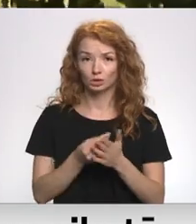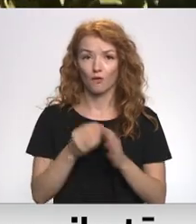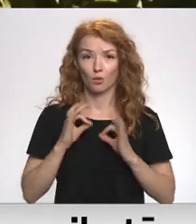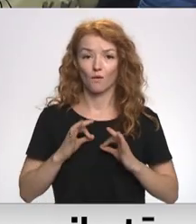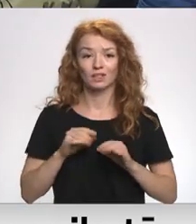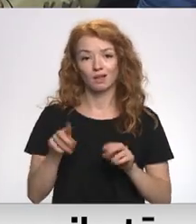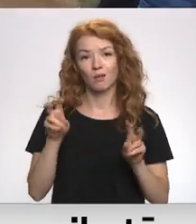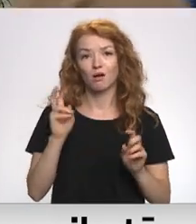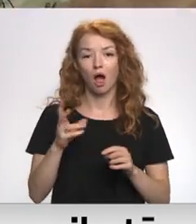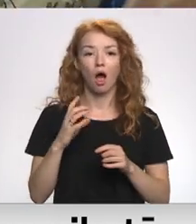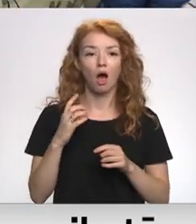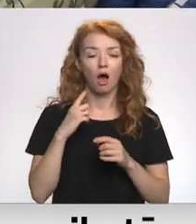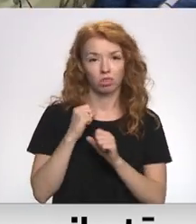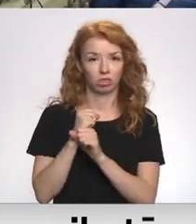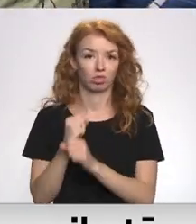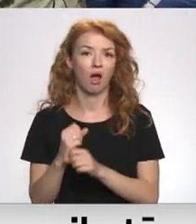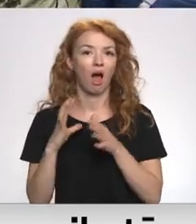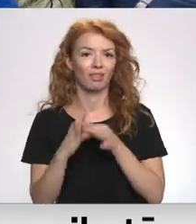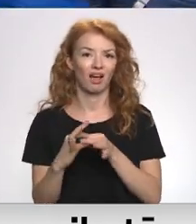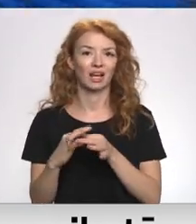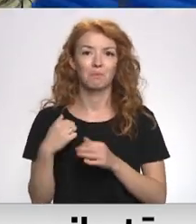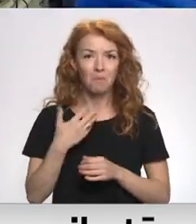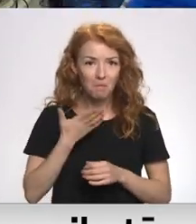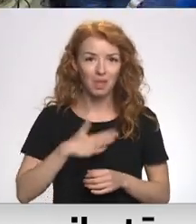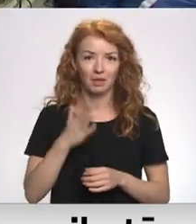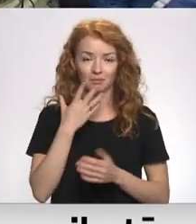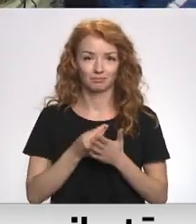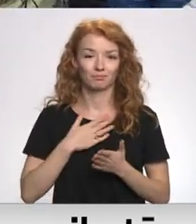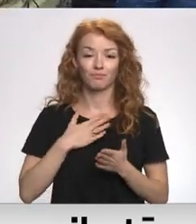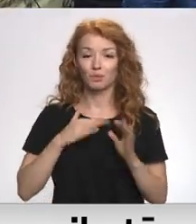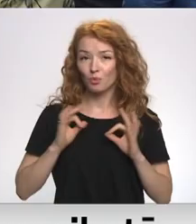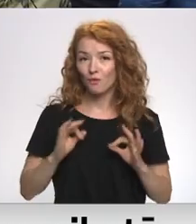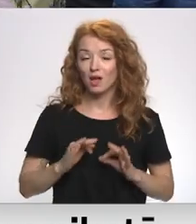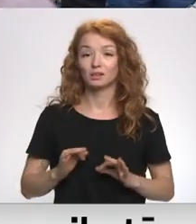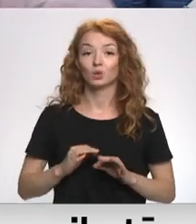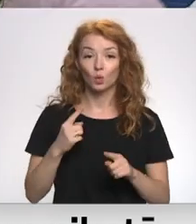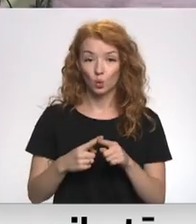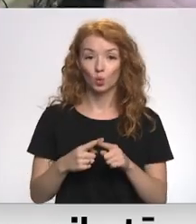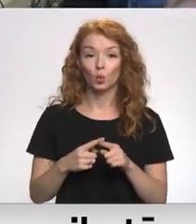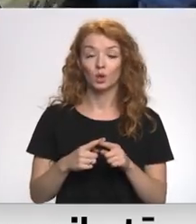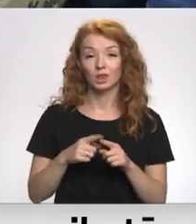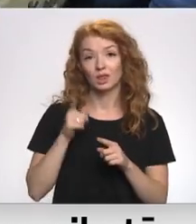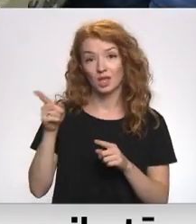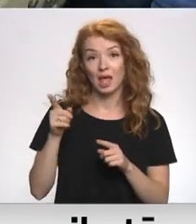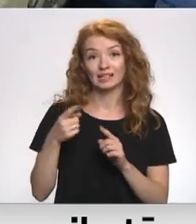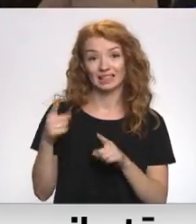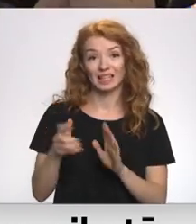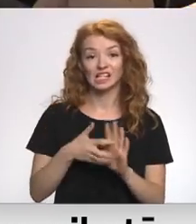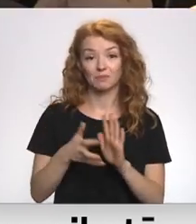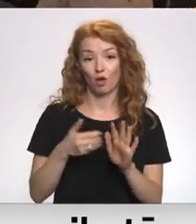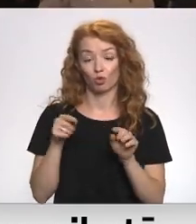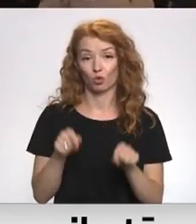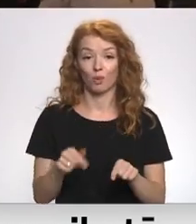atkarība. Mums patīk savu profesiju un uz to spekulē tie, kuri par to nemaksā.